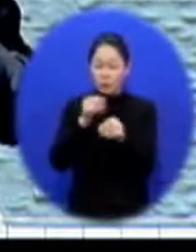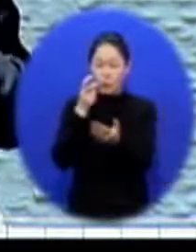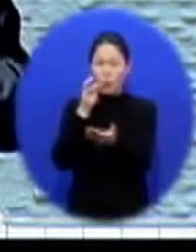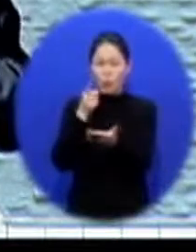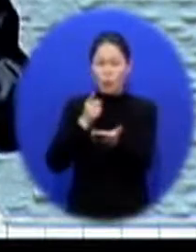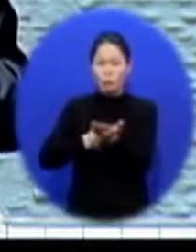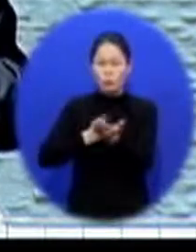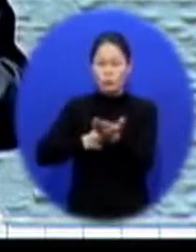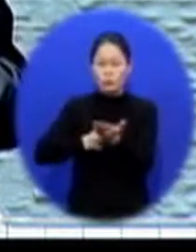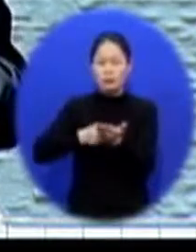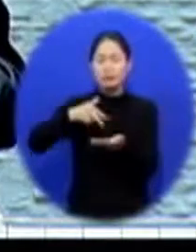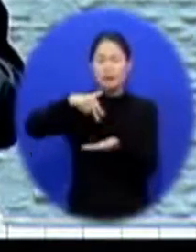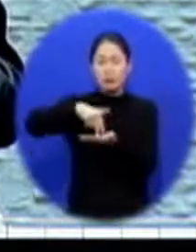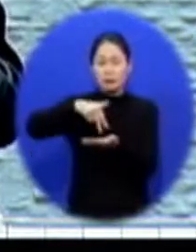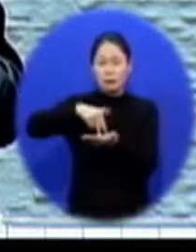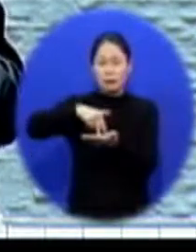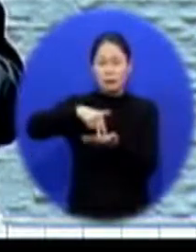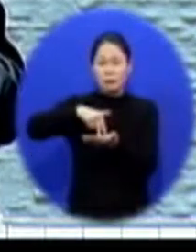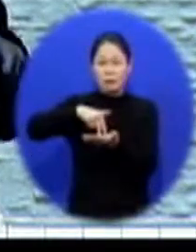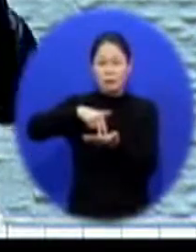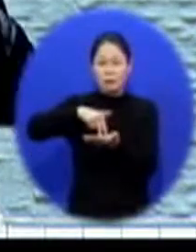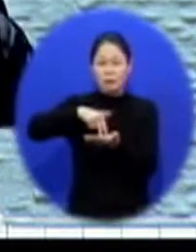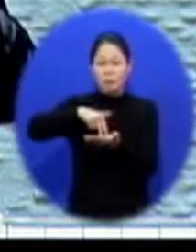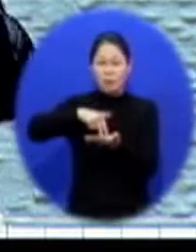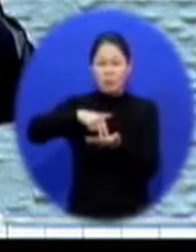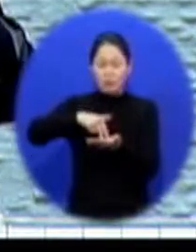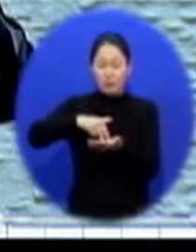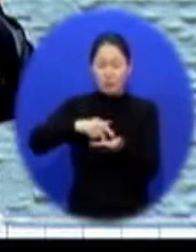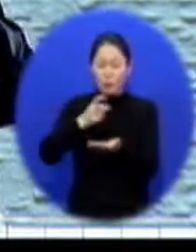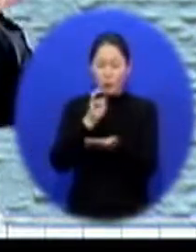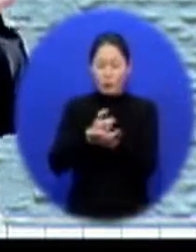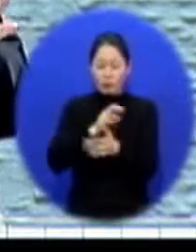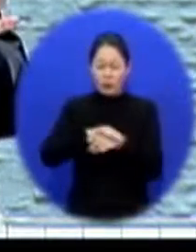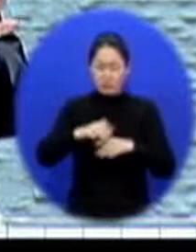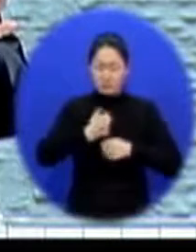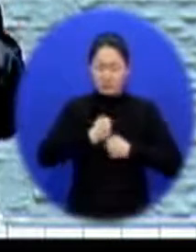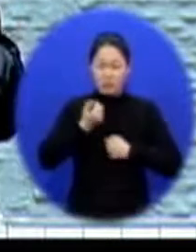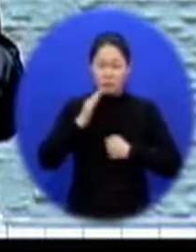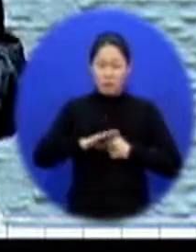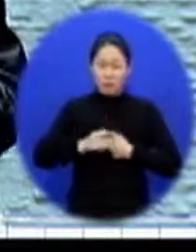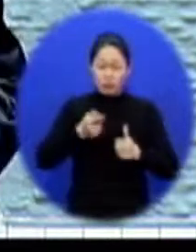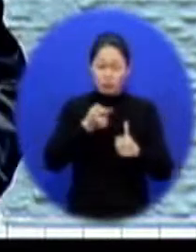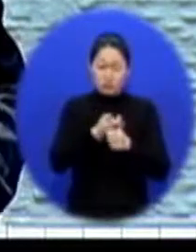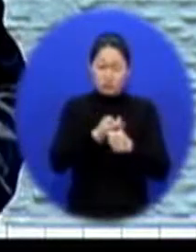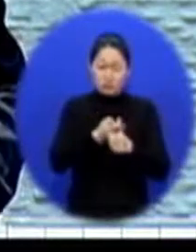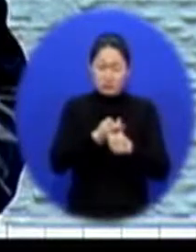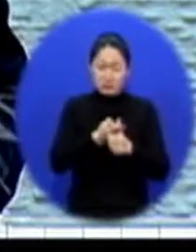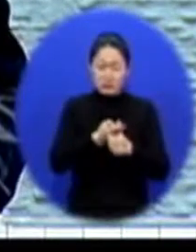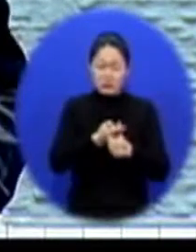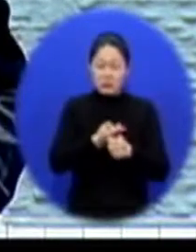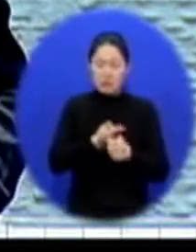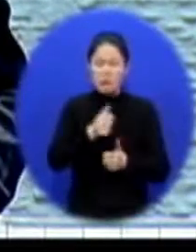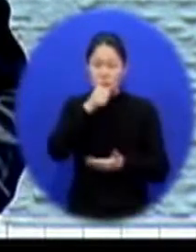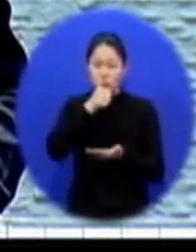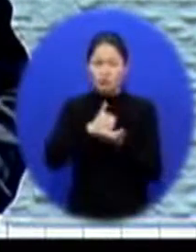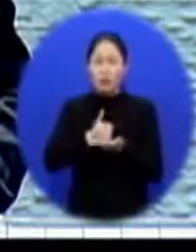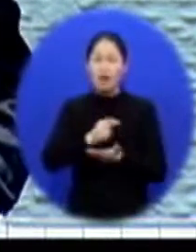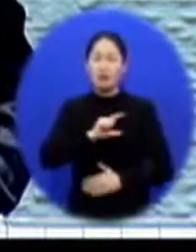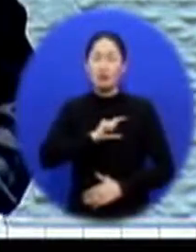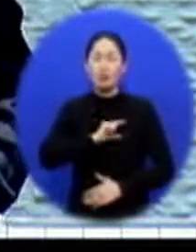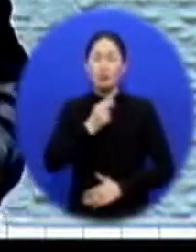되는 정도 굴어서 아 분명하게 죽일 만한 죄목이 없는 사도 바울을 죽일 수가 없었습니다